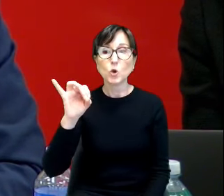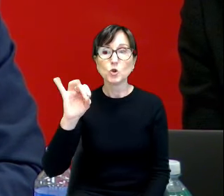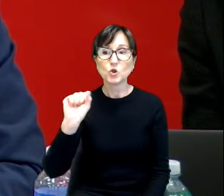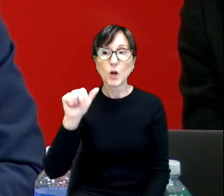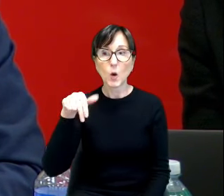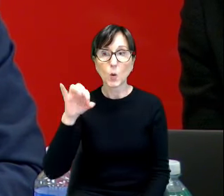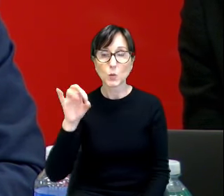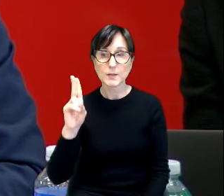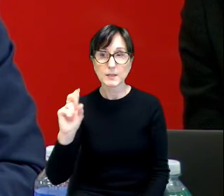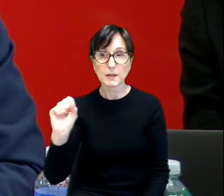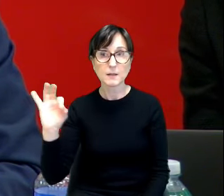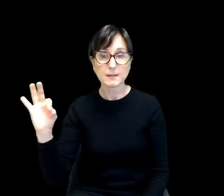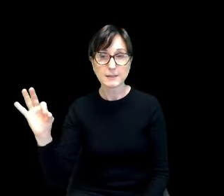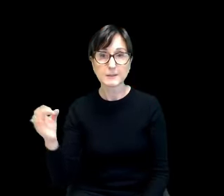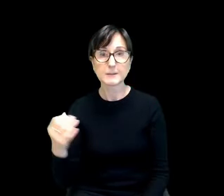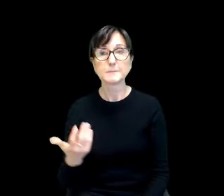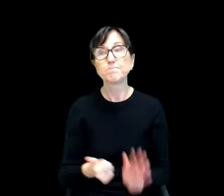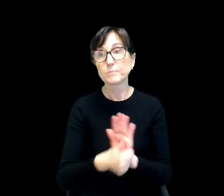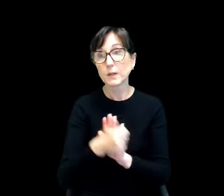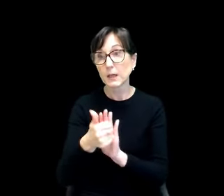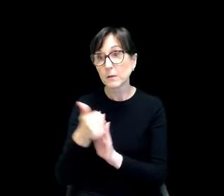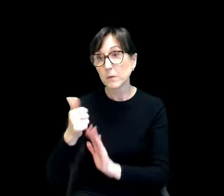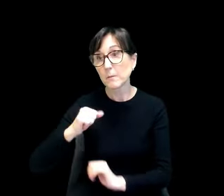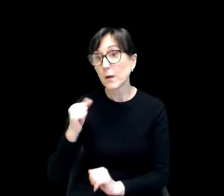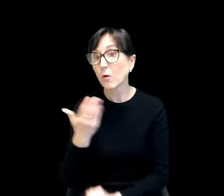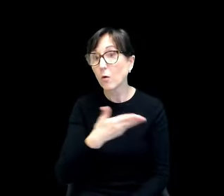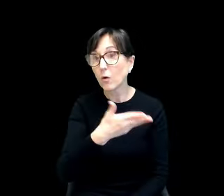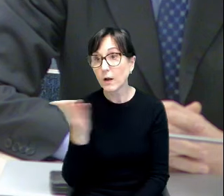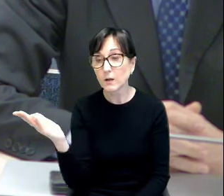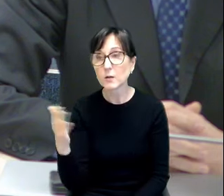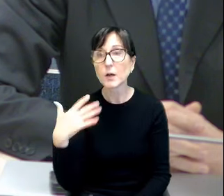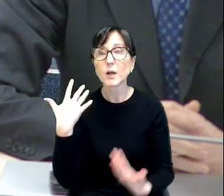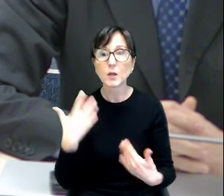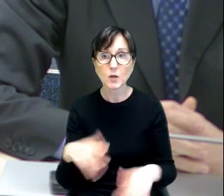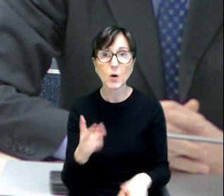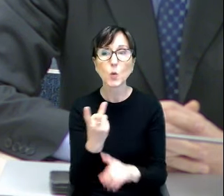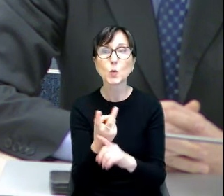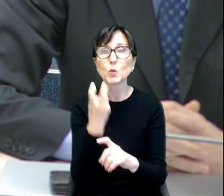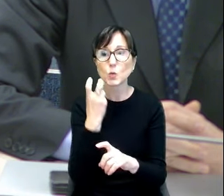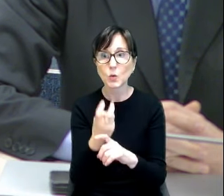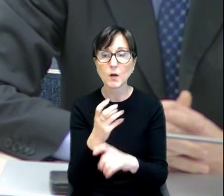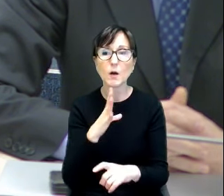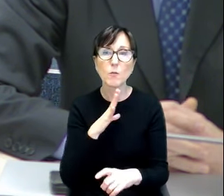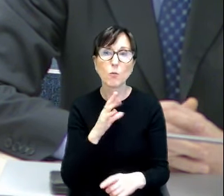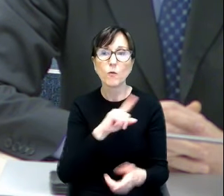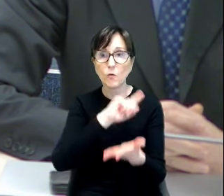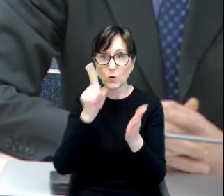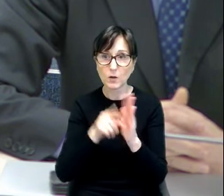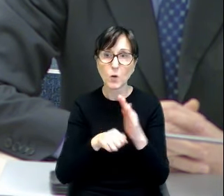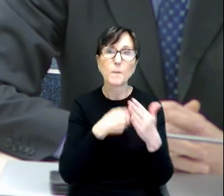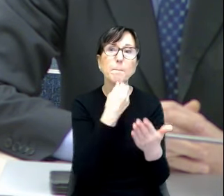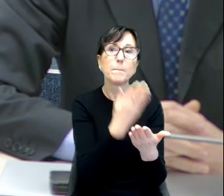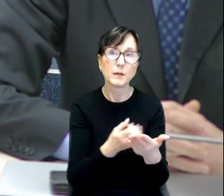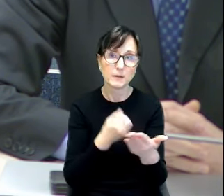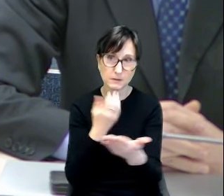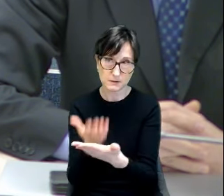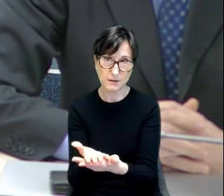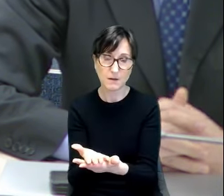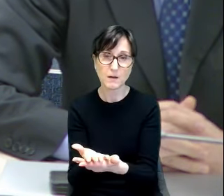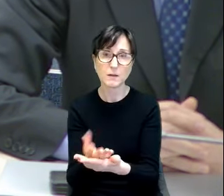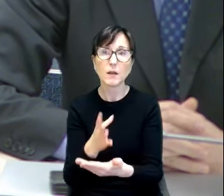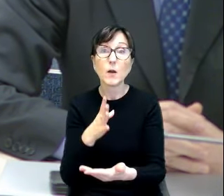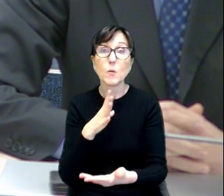taip gerbiami kolegos atsiprašau nu du kartus buvo klausimo pristatymas ir man atrodo jau buvo viskas aišku šitoj vietoje kad mes